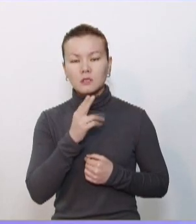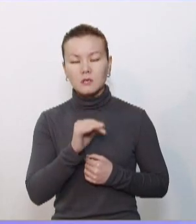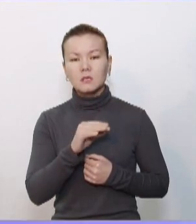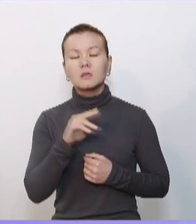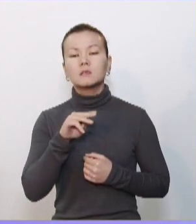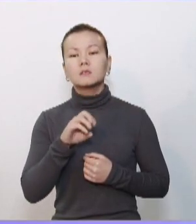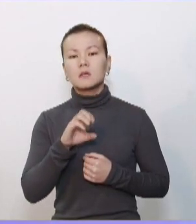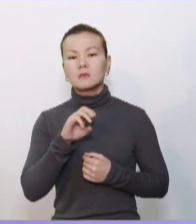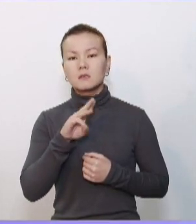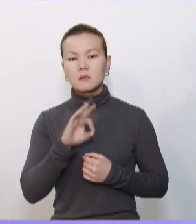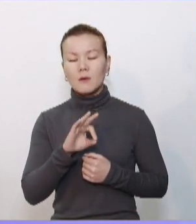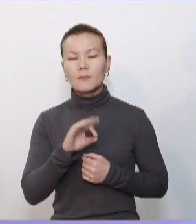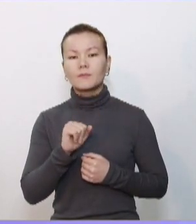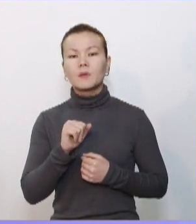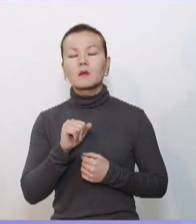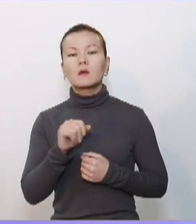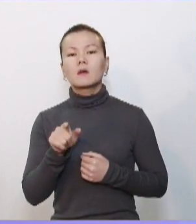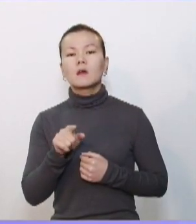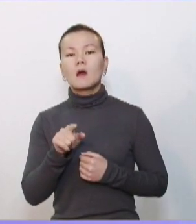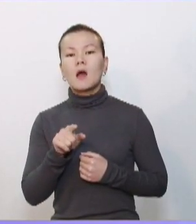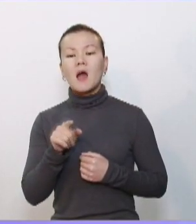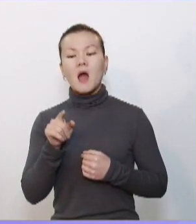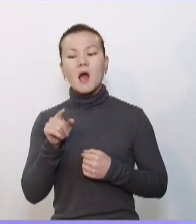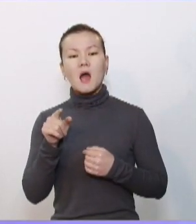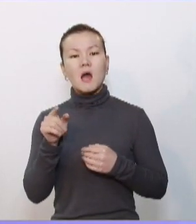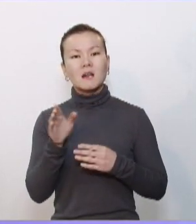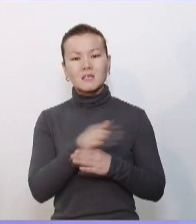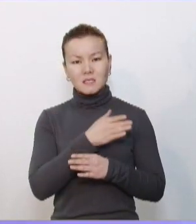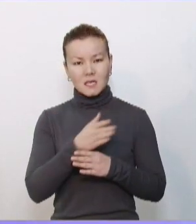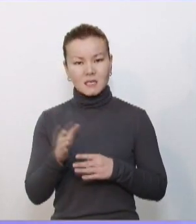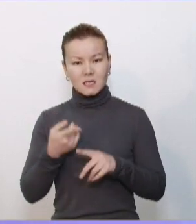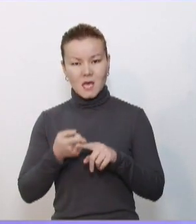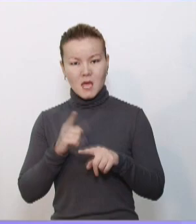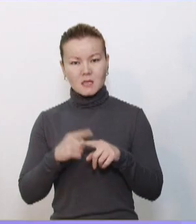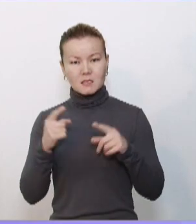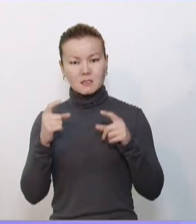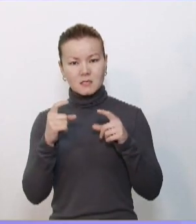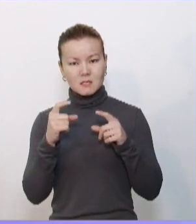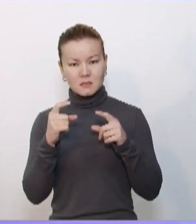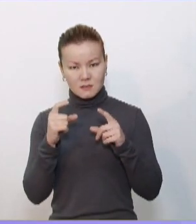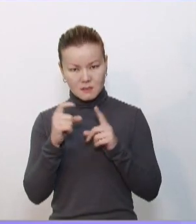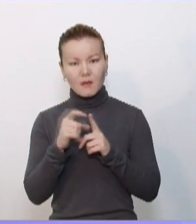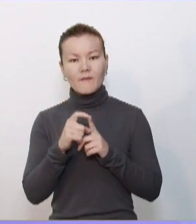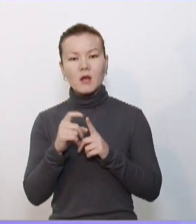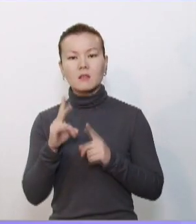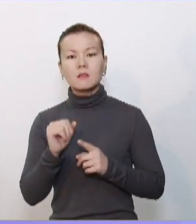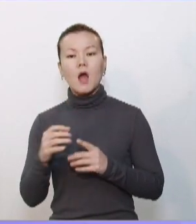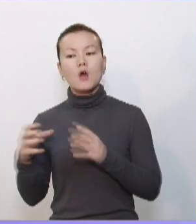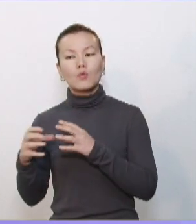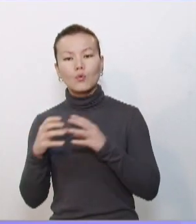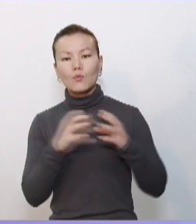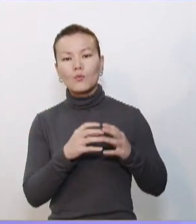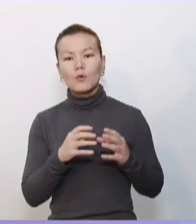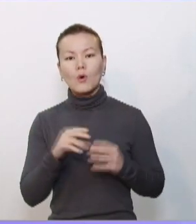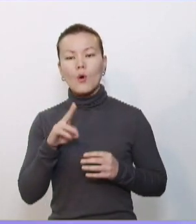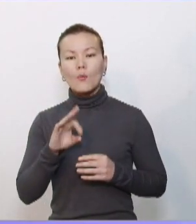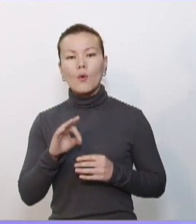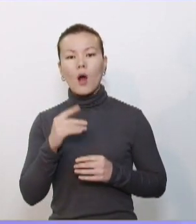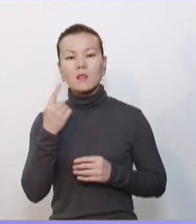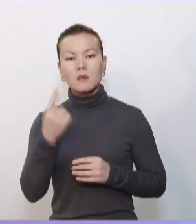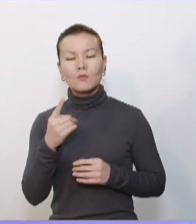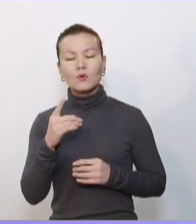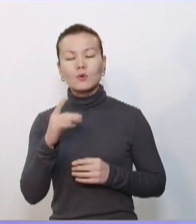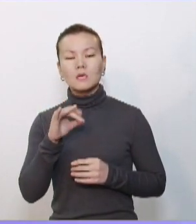мука, хлебороб. Разделите эти слова на группы по одному из